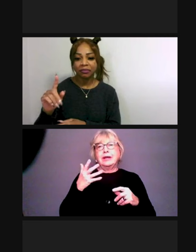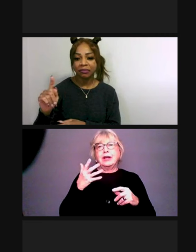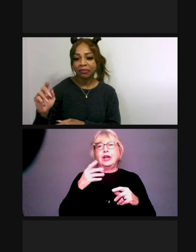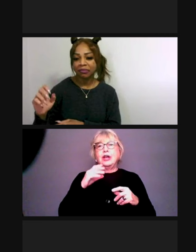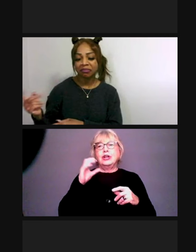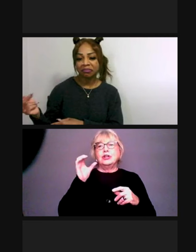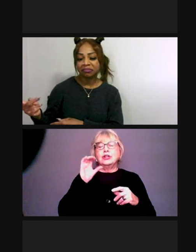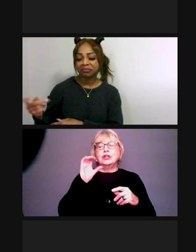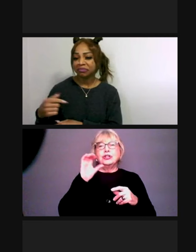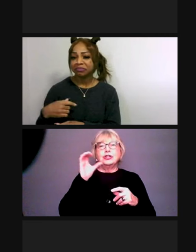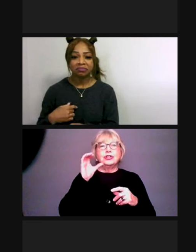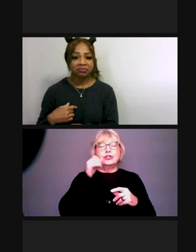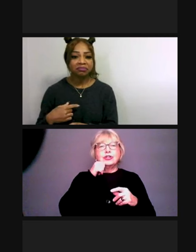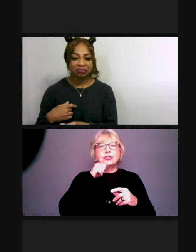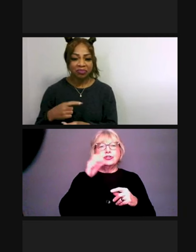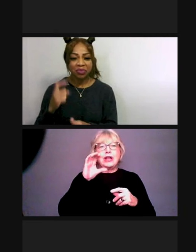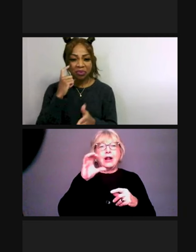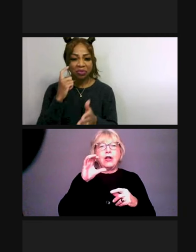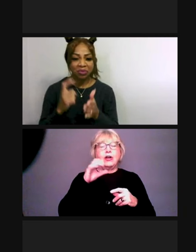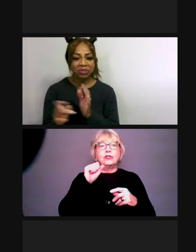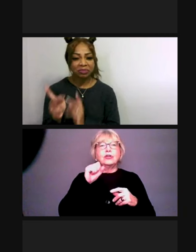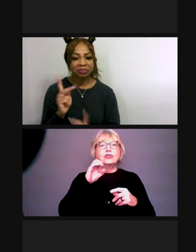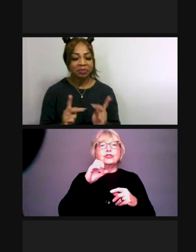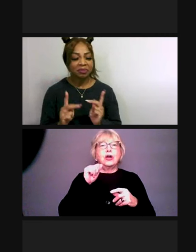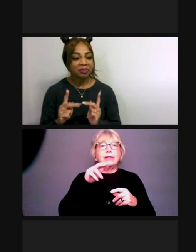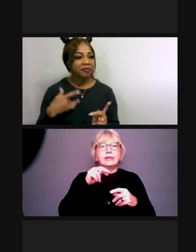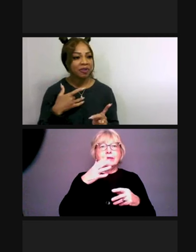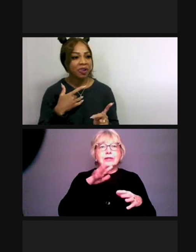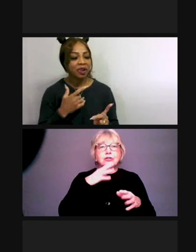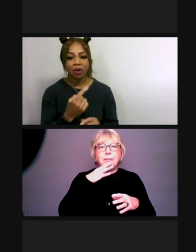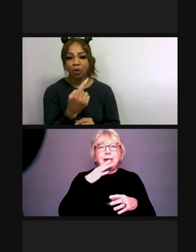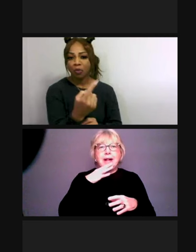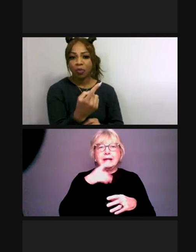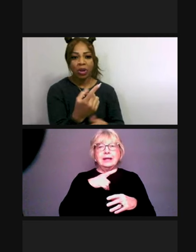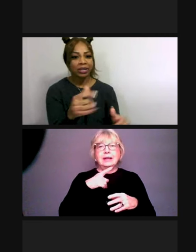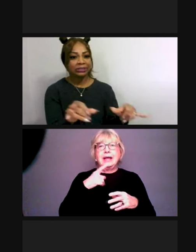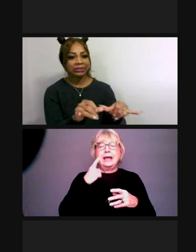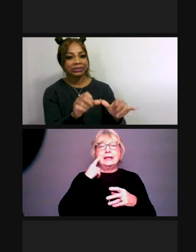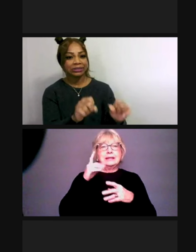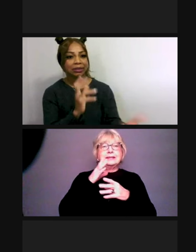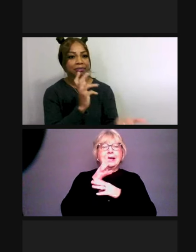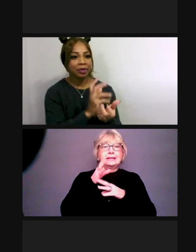parlé que parfois, l'accessibilité peut être une formule